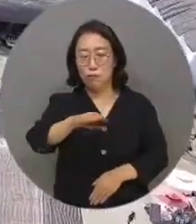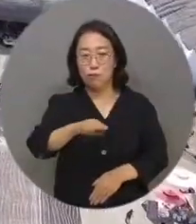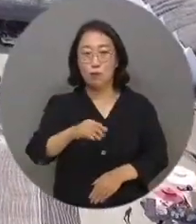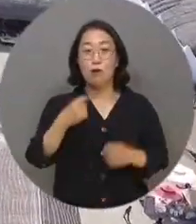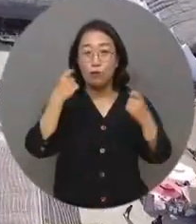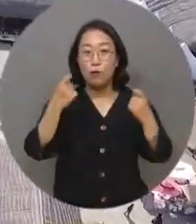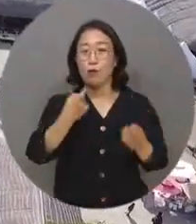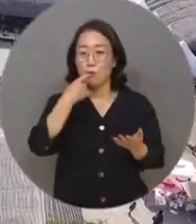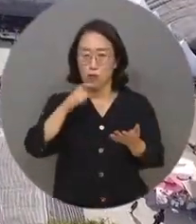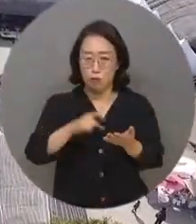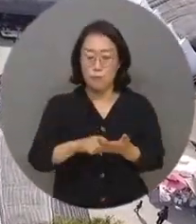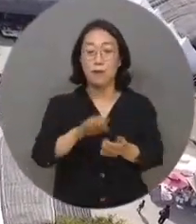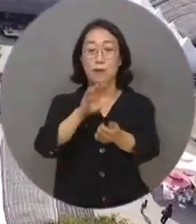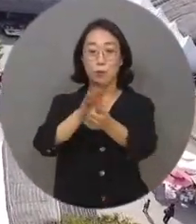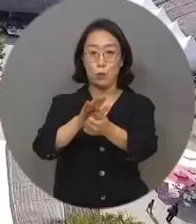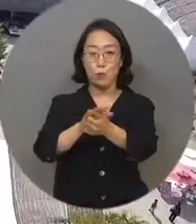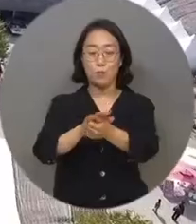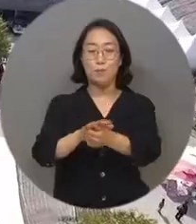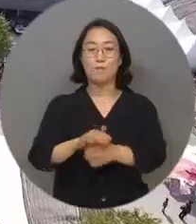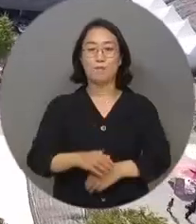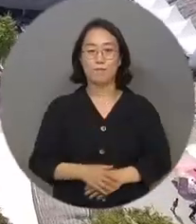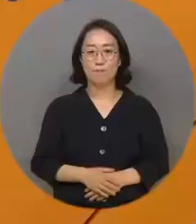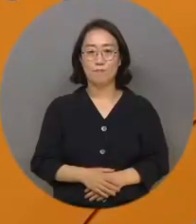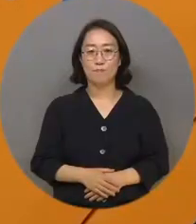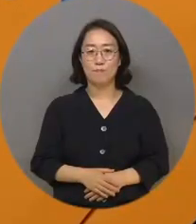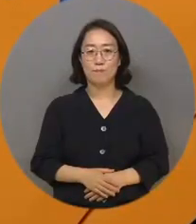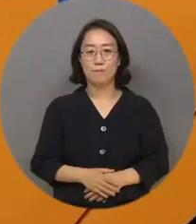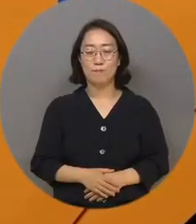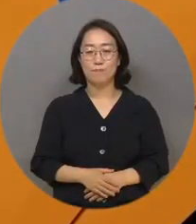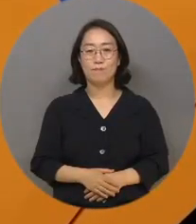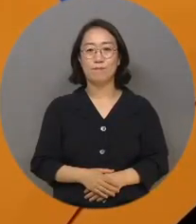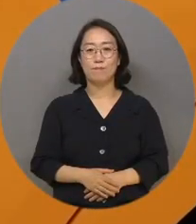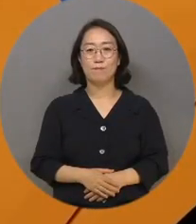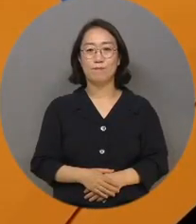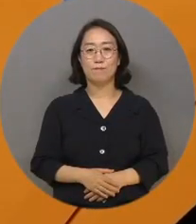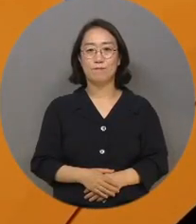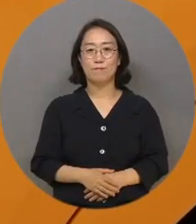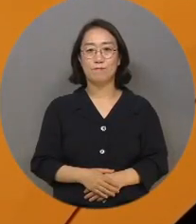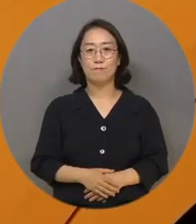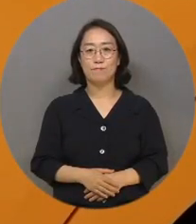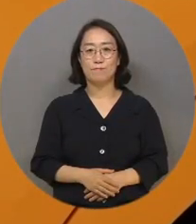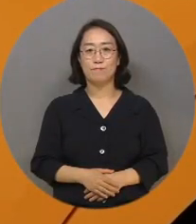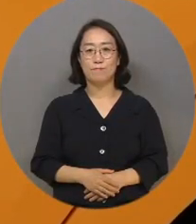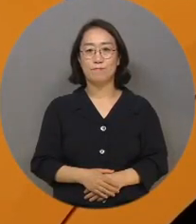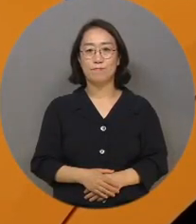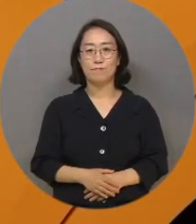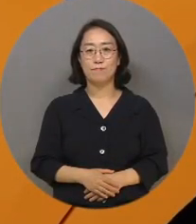개선에 크게 이바지하고 있습니다. 복지TV 뉴스 김정현입니다.